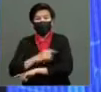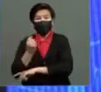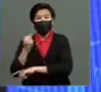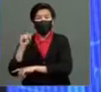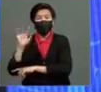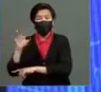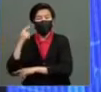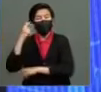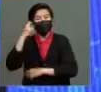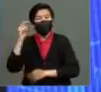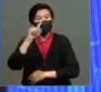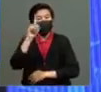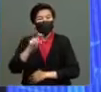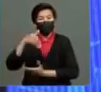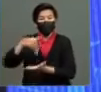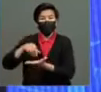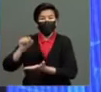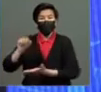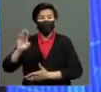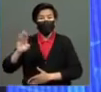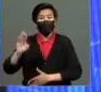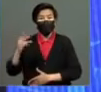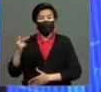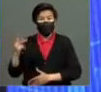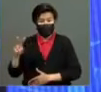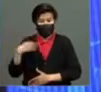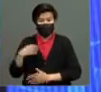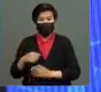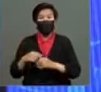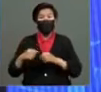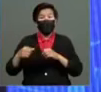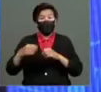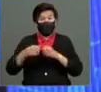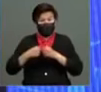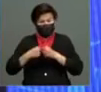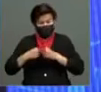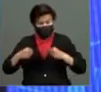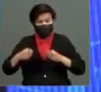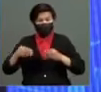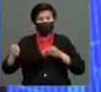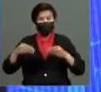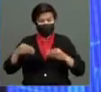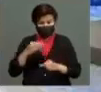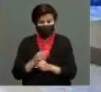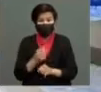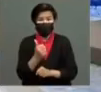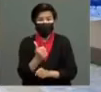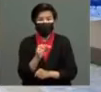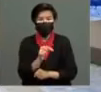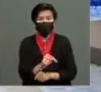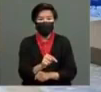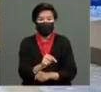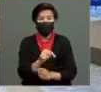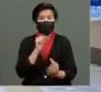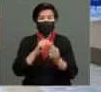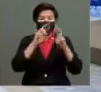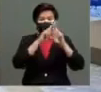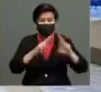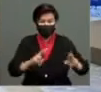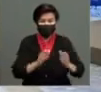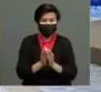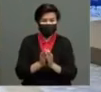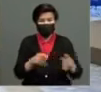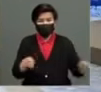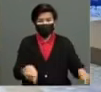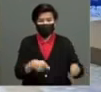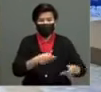เป็นไปได้ไหมคะว่าสบคเนี่ยจะผ่อนคลายมาตรการเพื่อให้ผลกระทบต่างๆกับผู้ประกอบการหรือว่าคนที่ค้าขายต่างๆเนี่ย